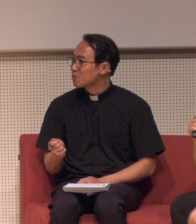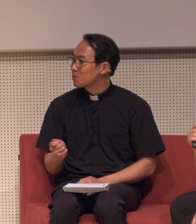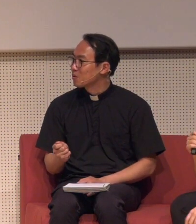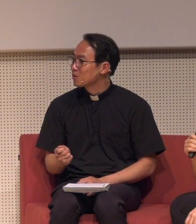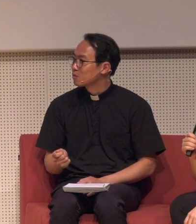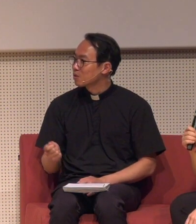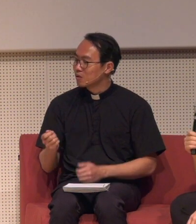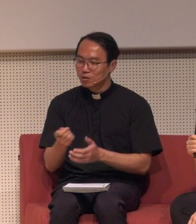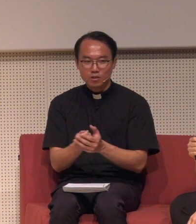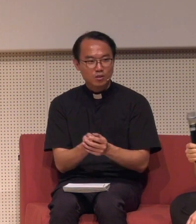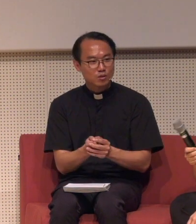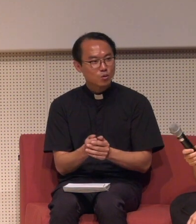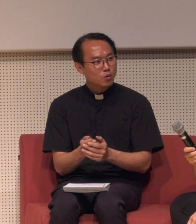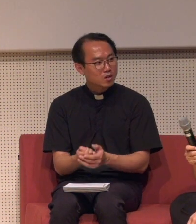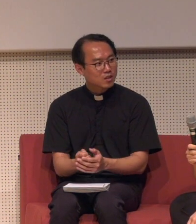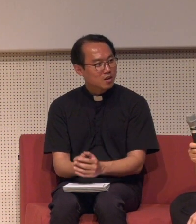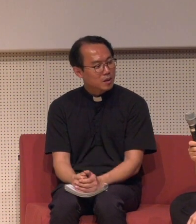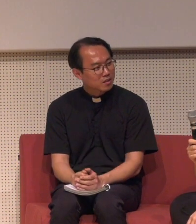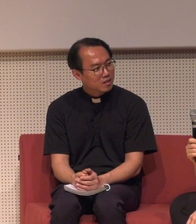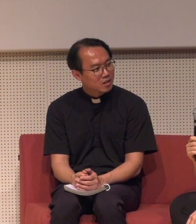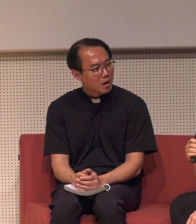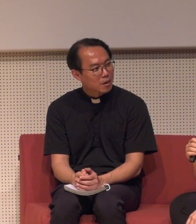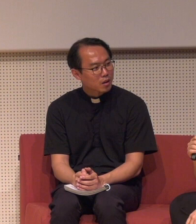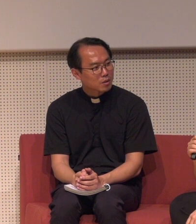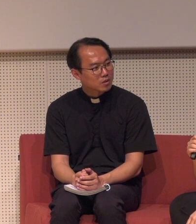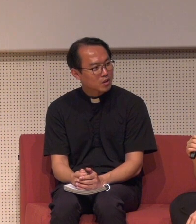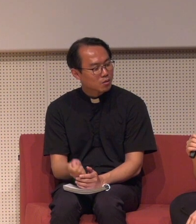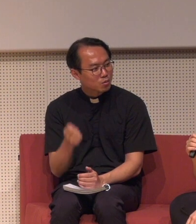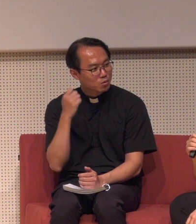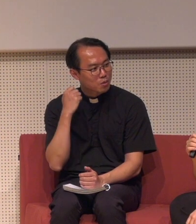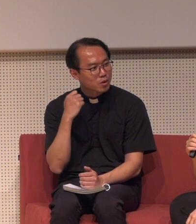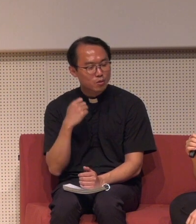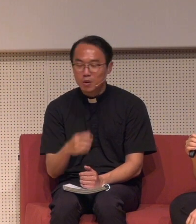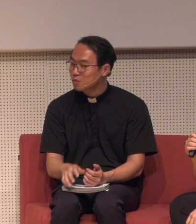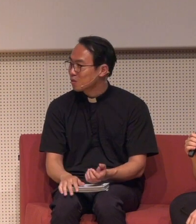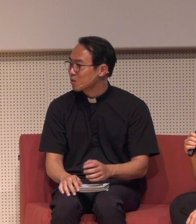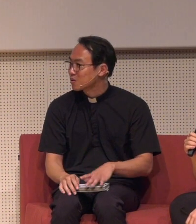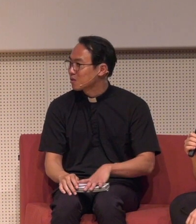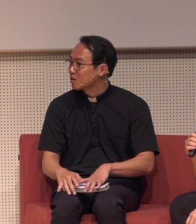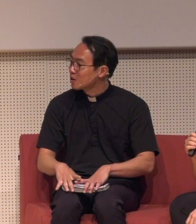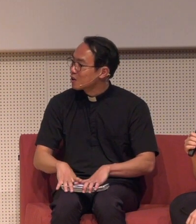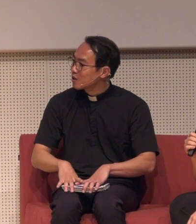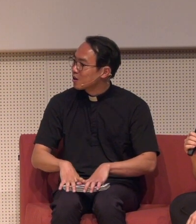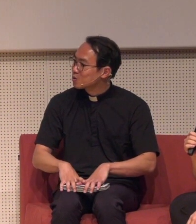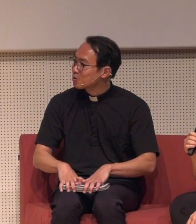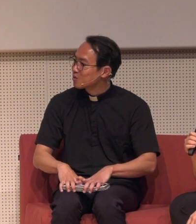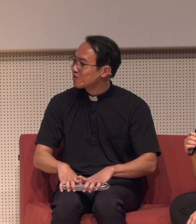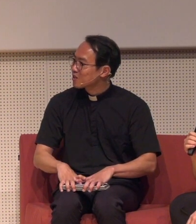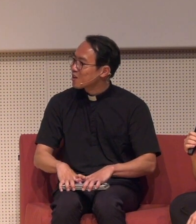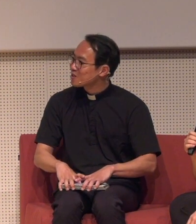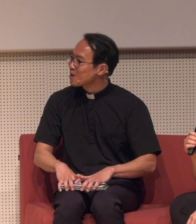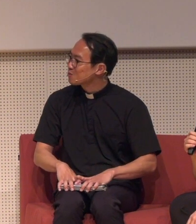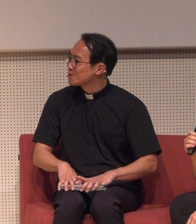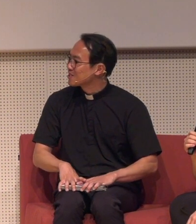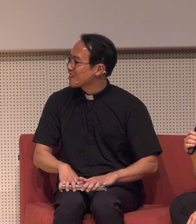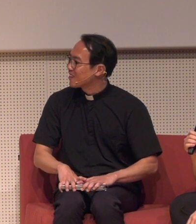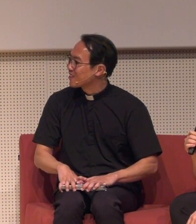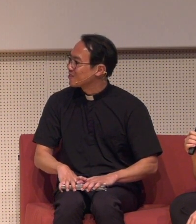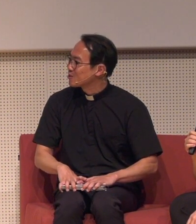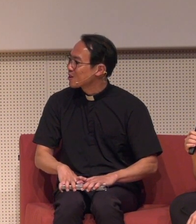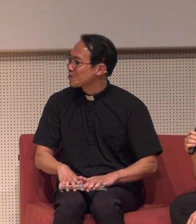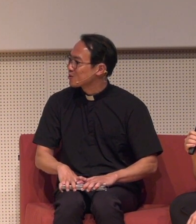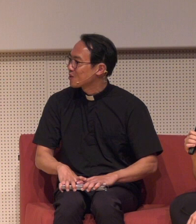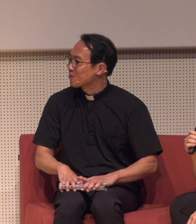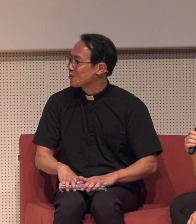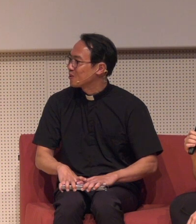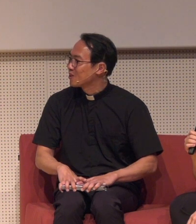말판도 없고 네, 이 손끝에만 감각에만 의지하고 또 머리로 외운다고 해서 네네. 야 저거 나는 할 수